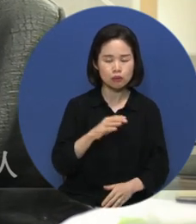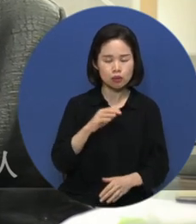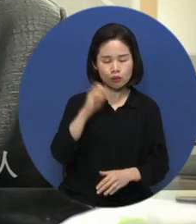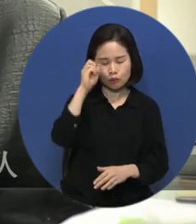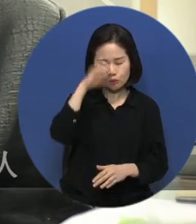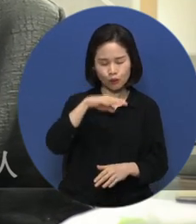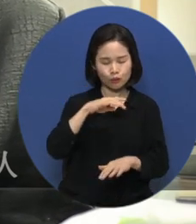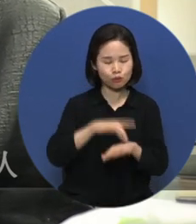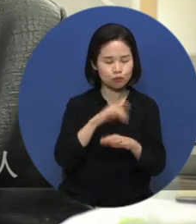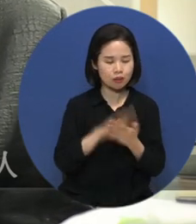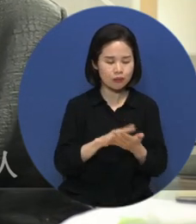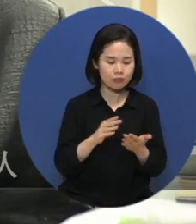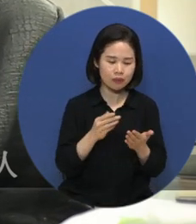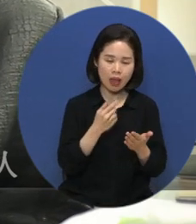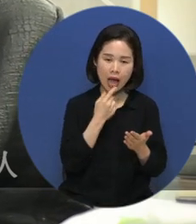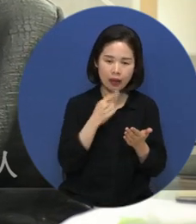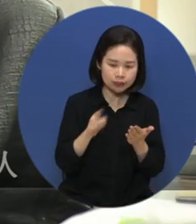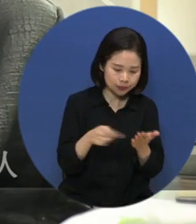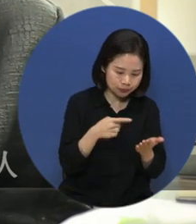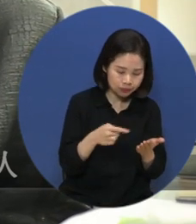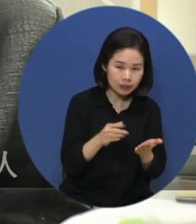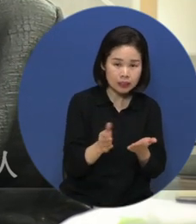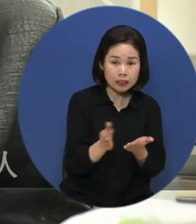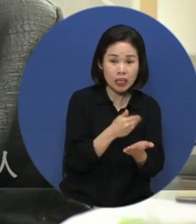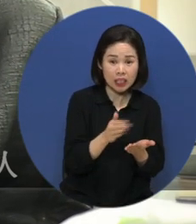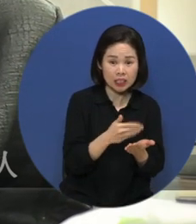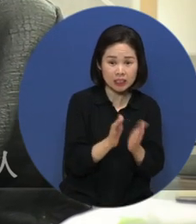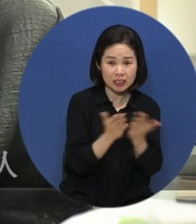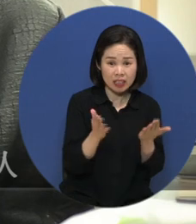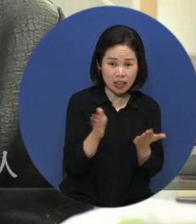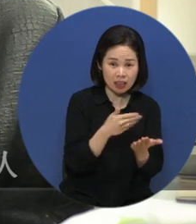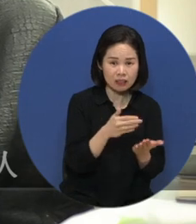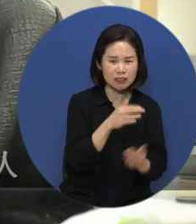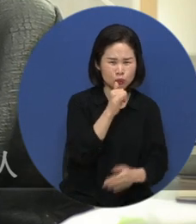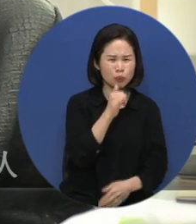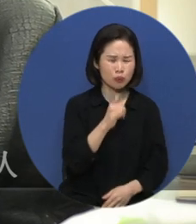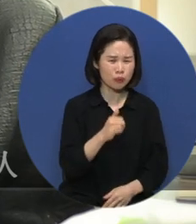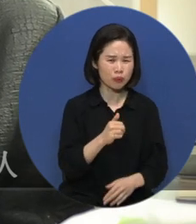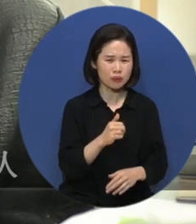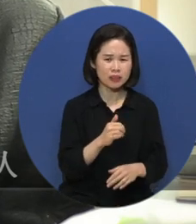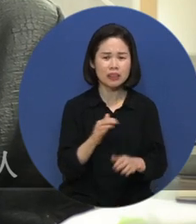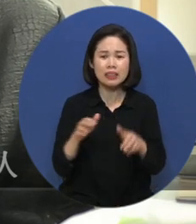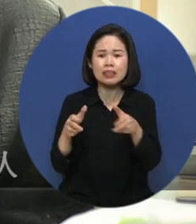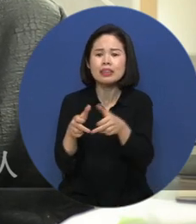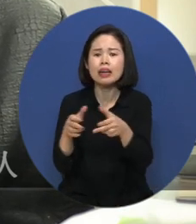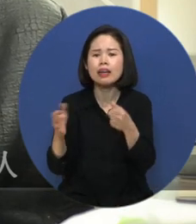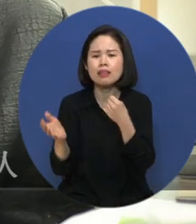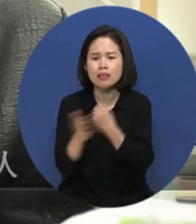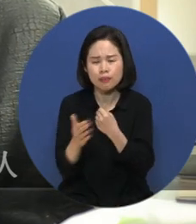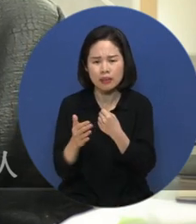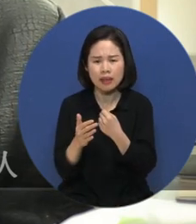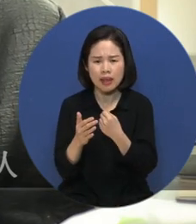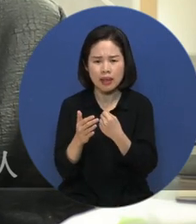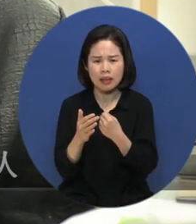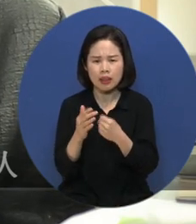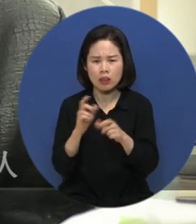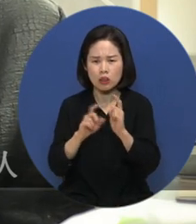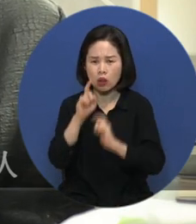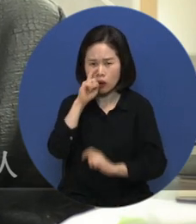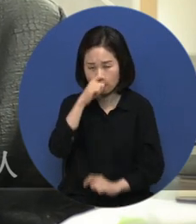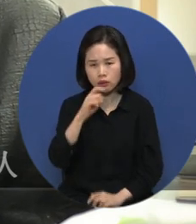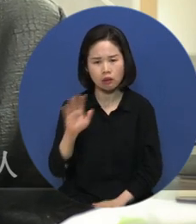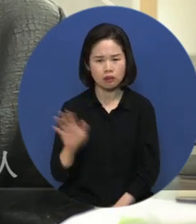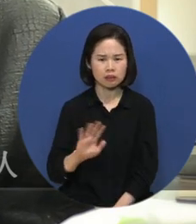습관이지 또 꼭 장애 때문에 이런 개인위생이 더 나쁘다 이렇게는